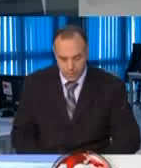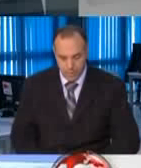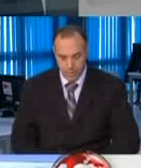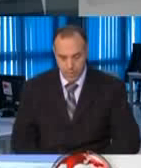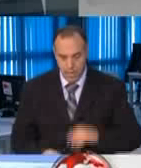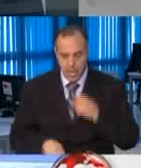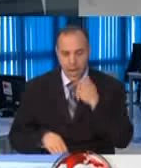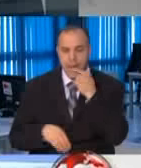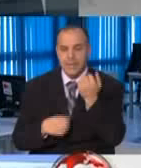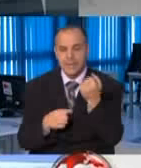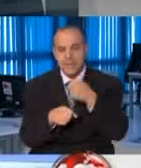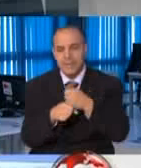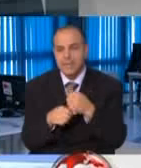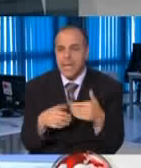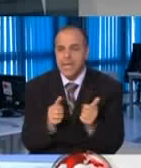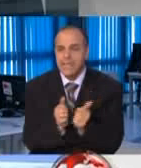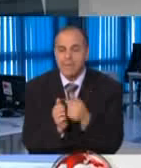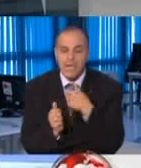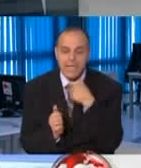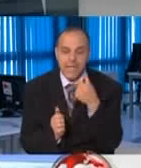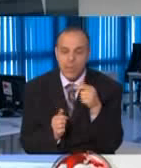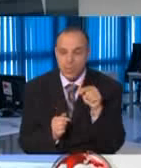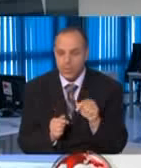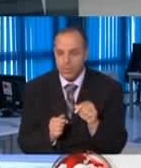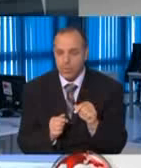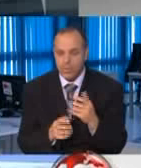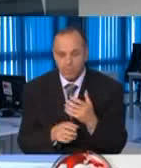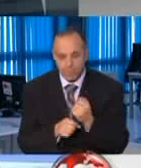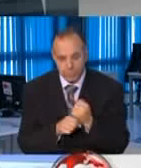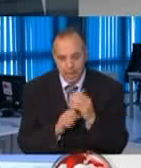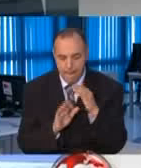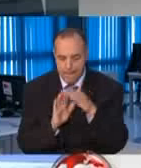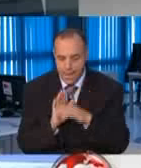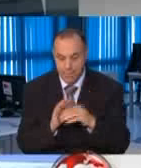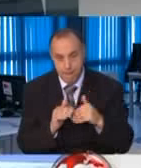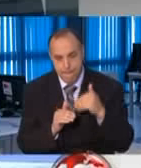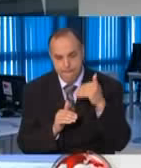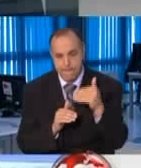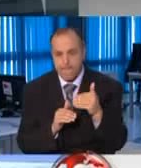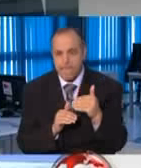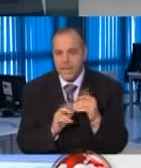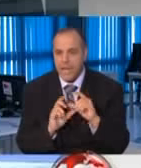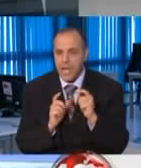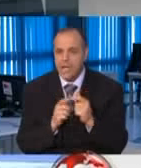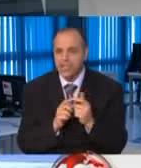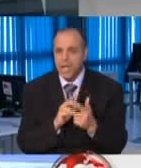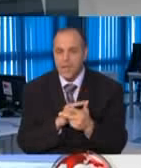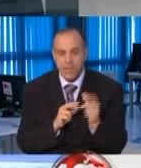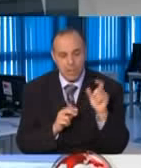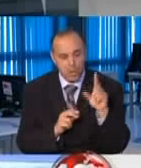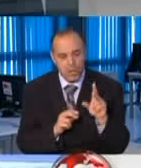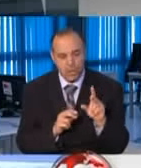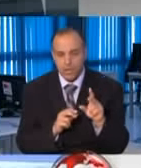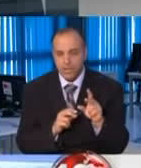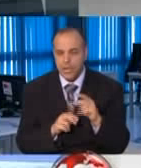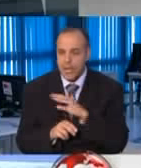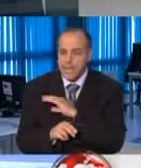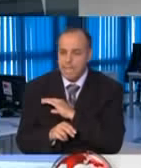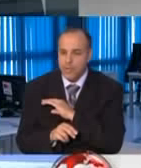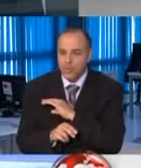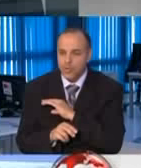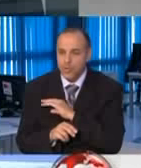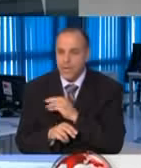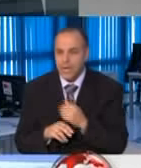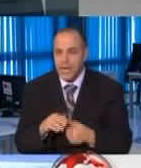أعلنت الهيئة التأسيسية لحزب حركة نداء تونس تبنيها لخريطة الطريق التي وضعتها لجنة 13 المكلفة من